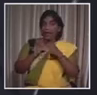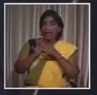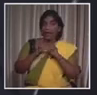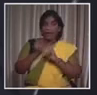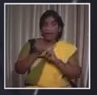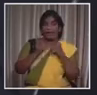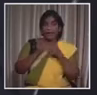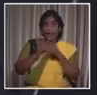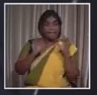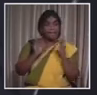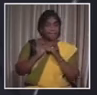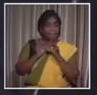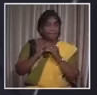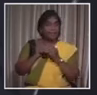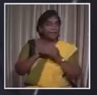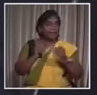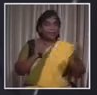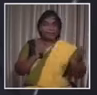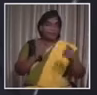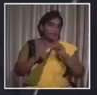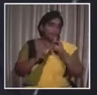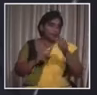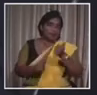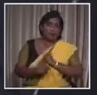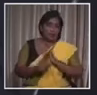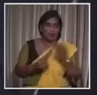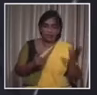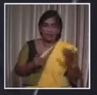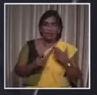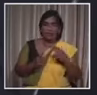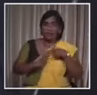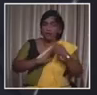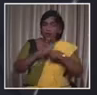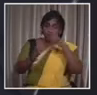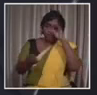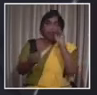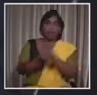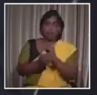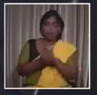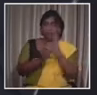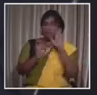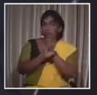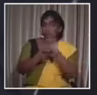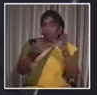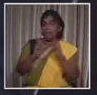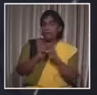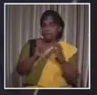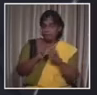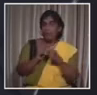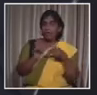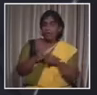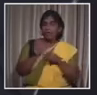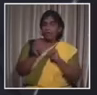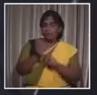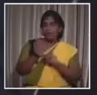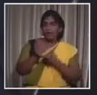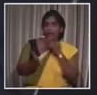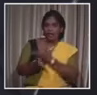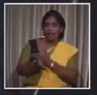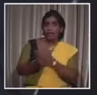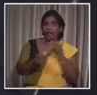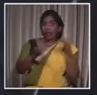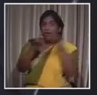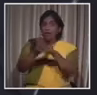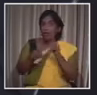බණ්ඩාර එතනින් එහාට මම කරුණු කියන්න කැමති නෑ. ජාතික ආරක්ෂාවට හෙලිදරව් වෙනවා කියලා. මෙයා තමයි සොනික්. කවුද මෙයාව